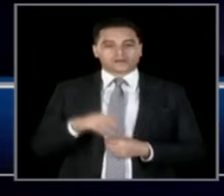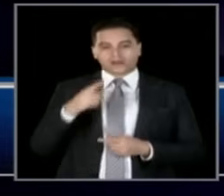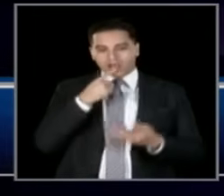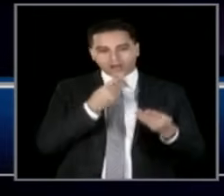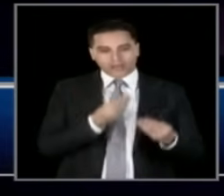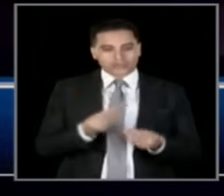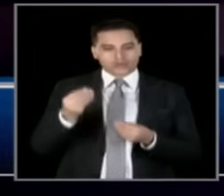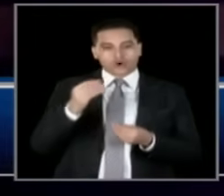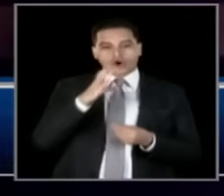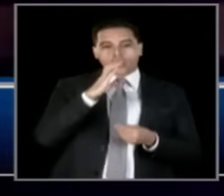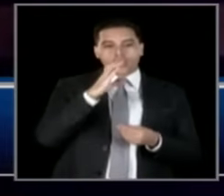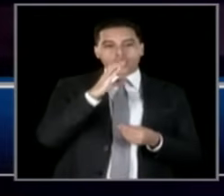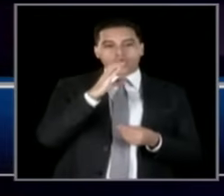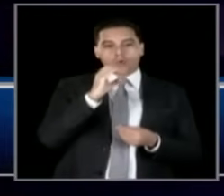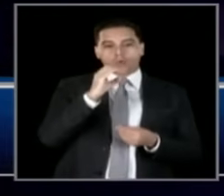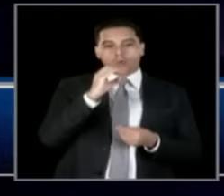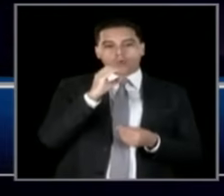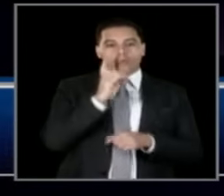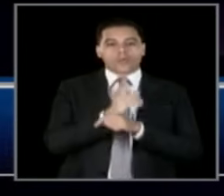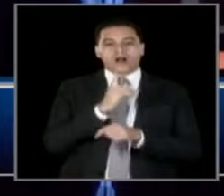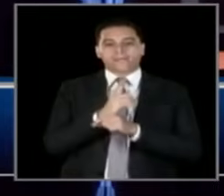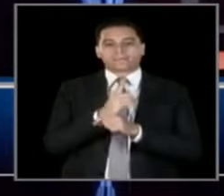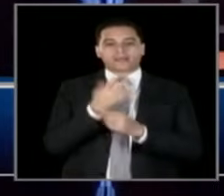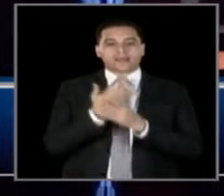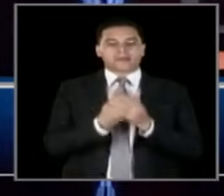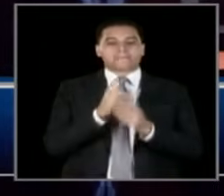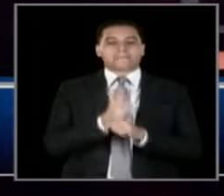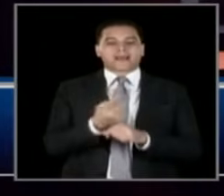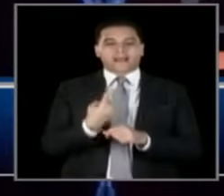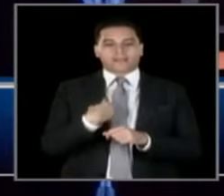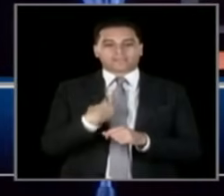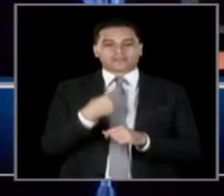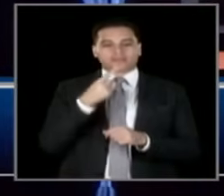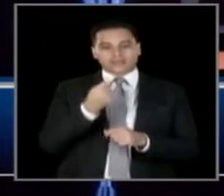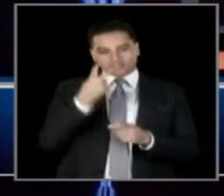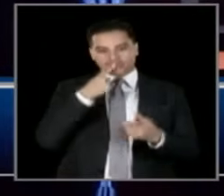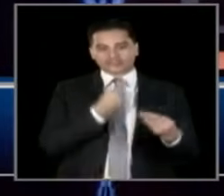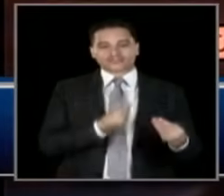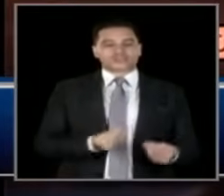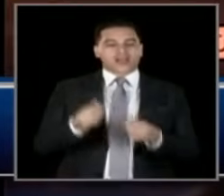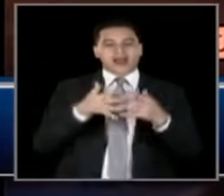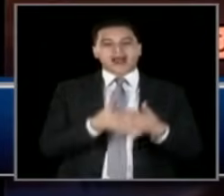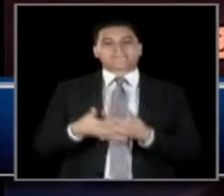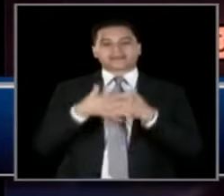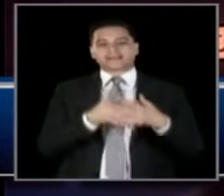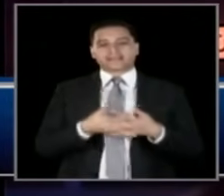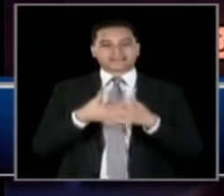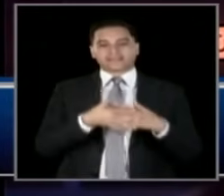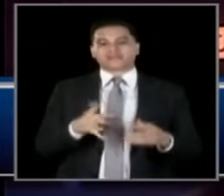قصيدة أو كابتن ماي كابتن هي الشاعر أمريكي فمن هو؟